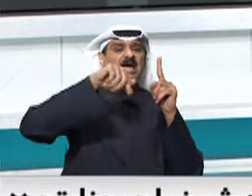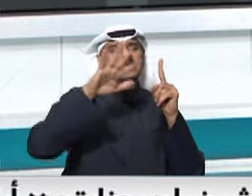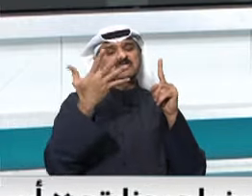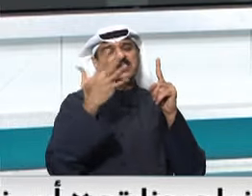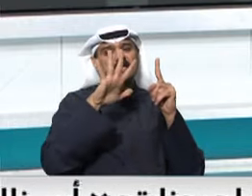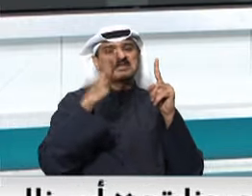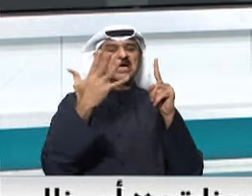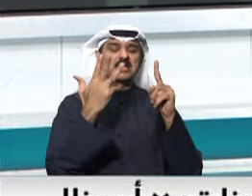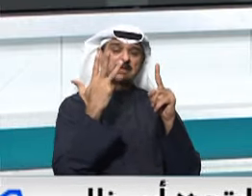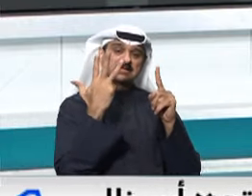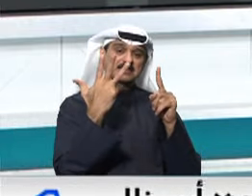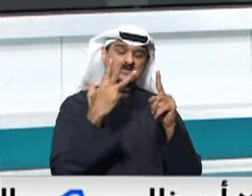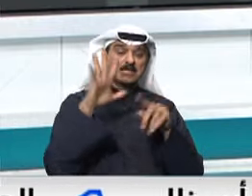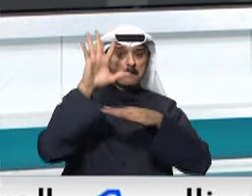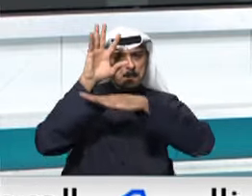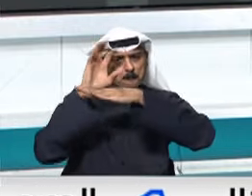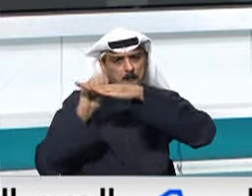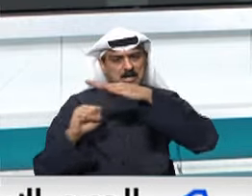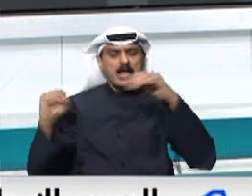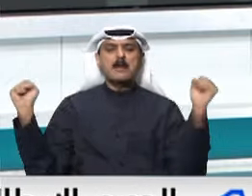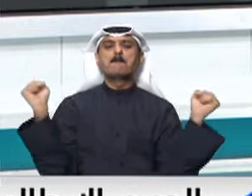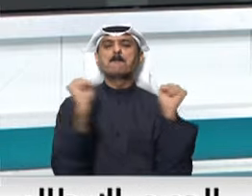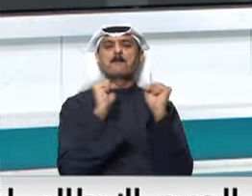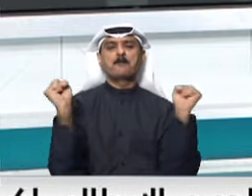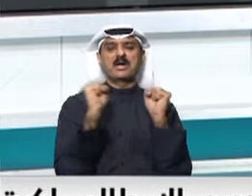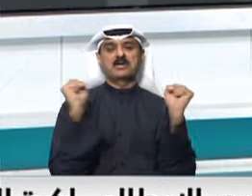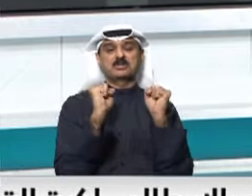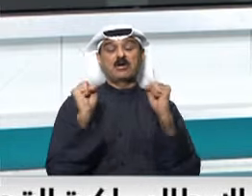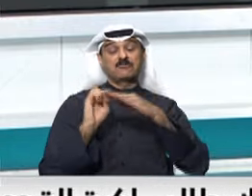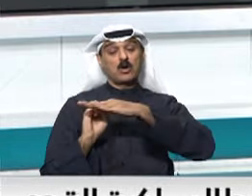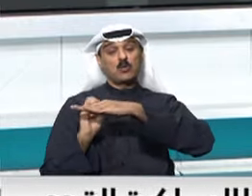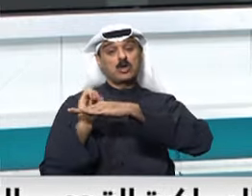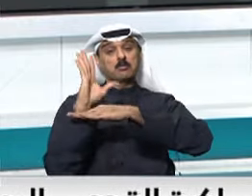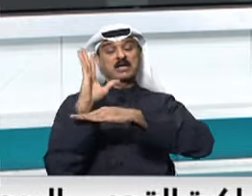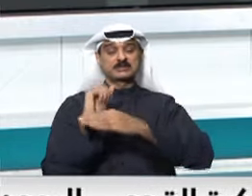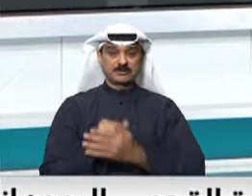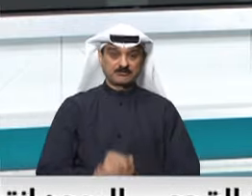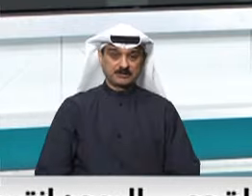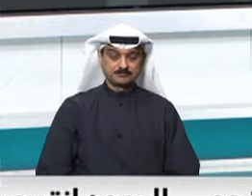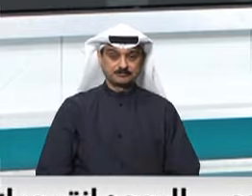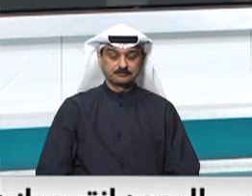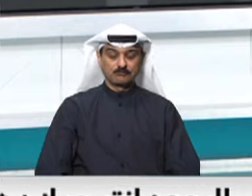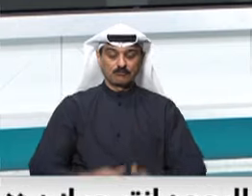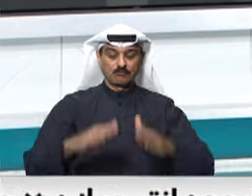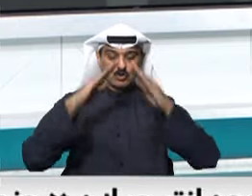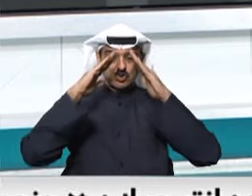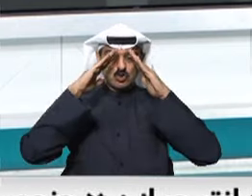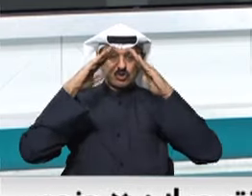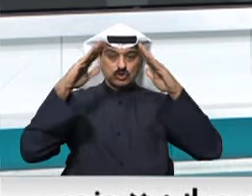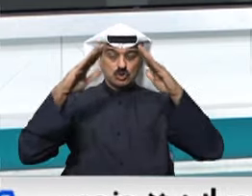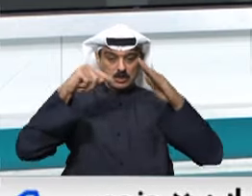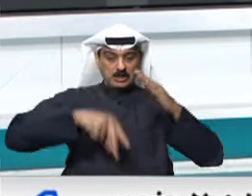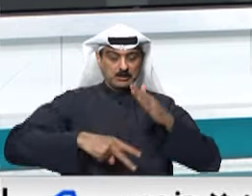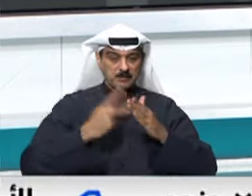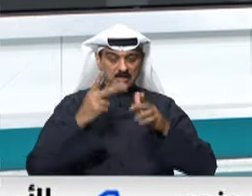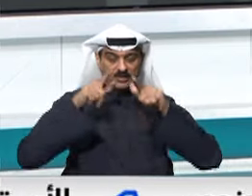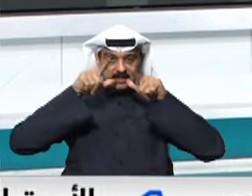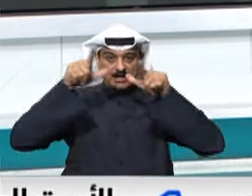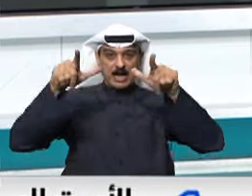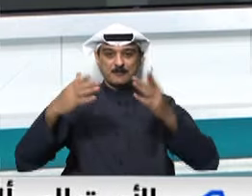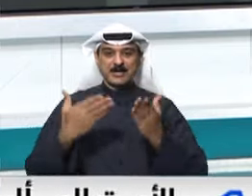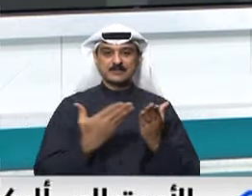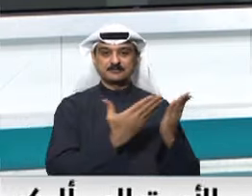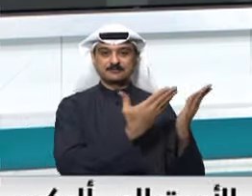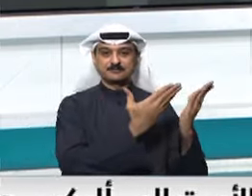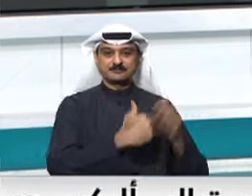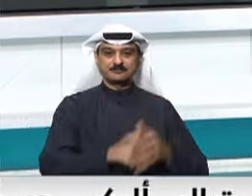بروده ملحوظه فقط في الفترات المتاخره من الليل والفجر خارج المدينه نشرتنا الجويه تنتهي والان نعود للطرف الاخر من الاستديو